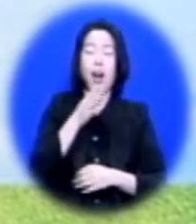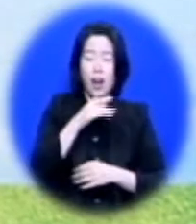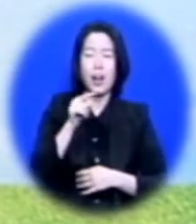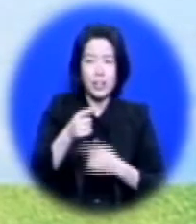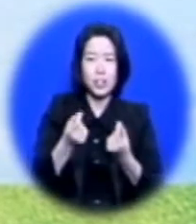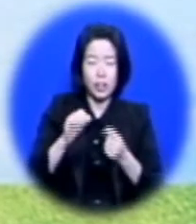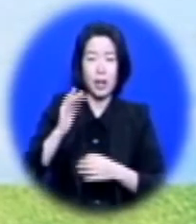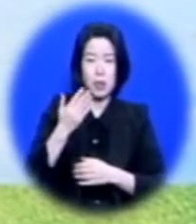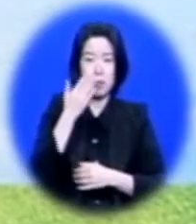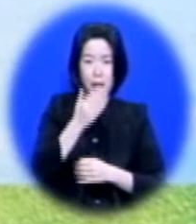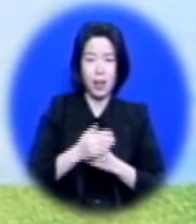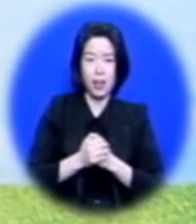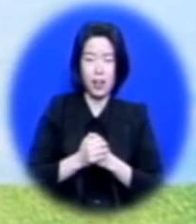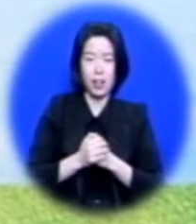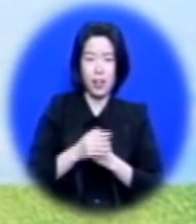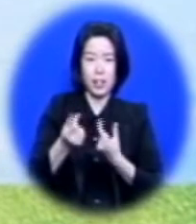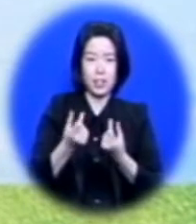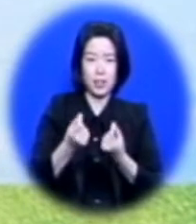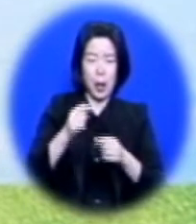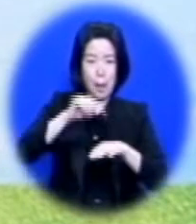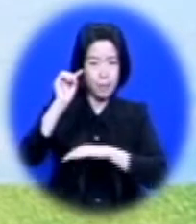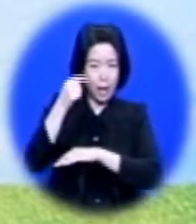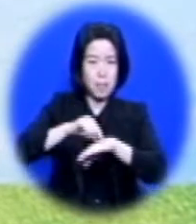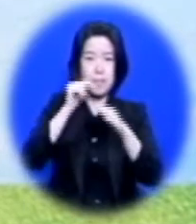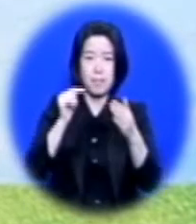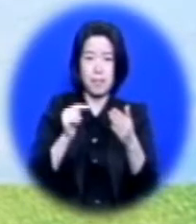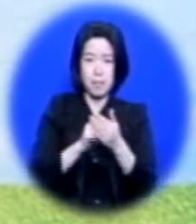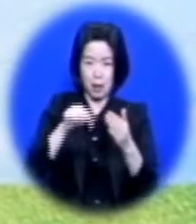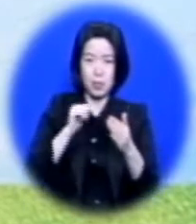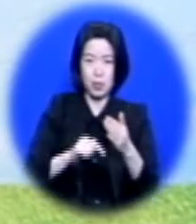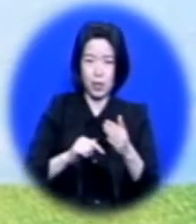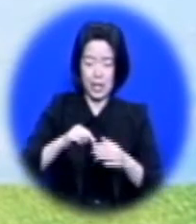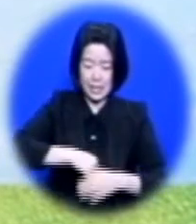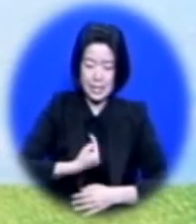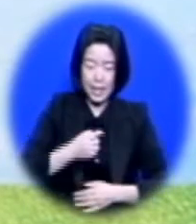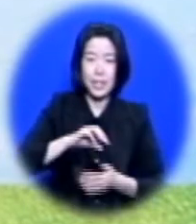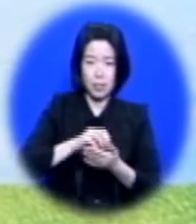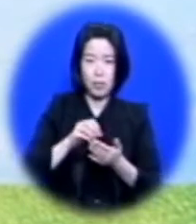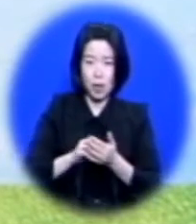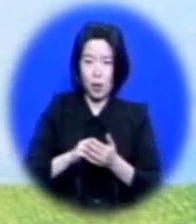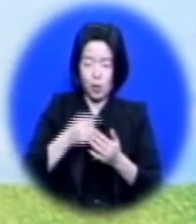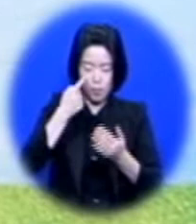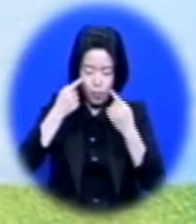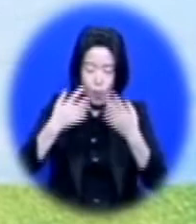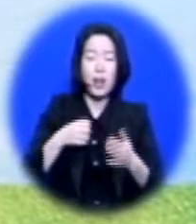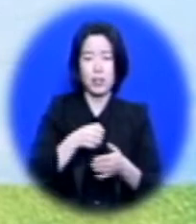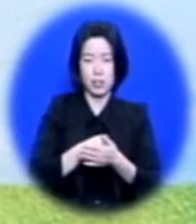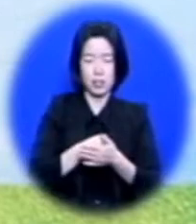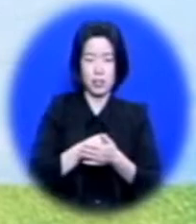하면 되네 진짜 그러면서 다윗이 마음에 자기 나름대로 확정을 합니다 거기에 7절